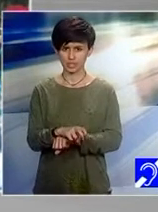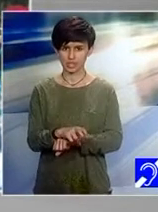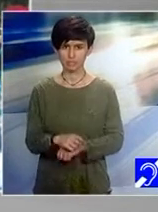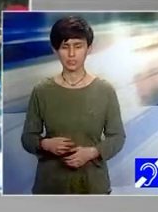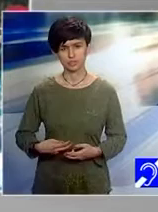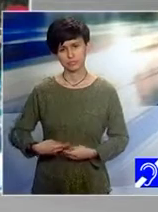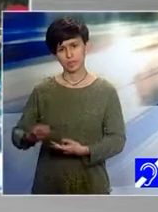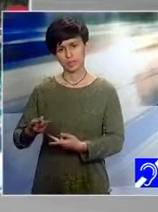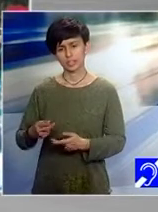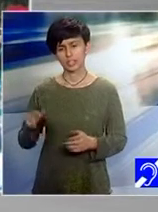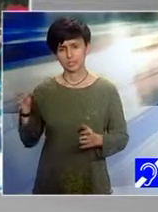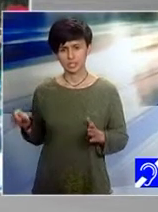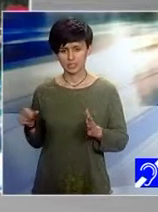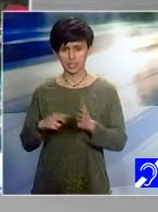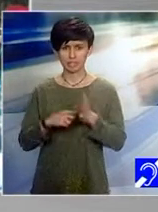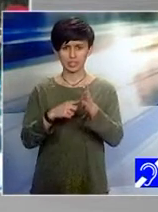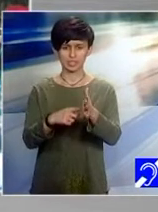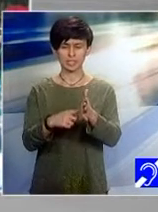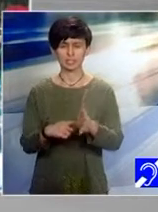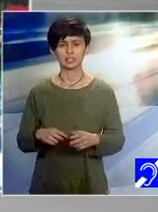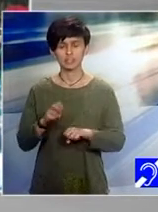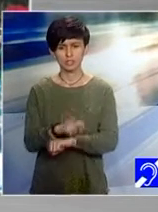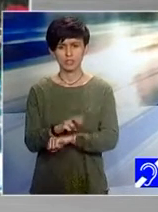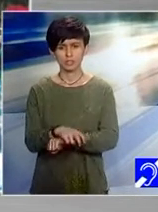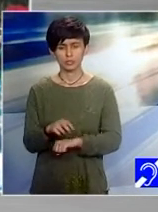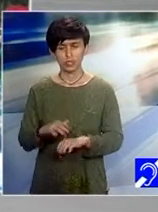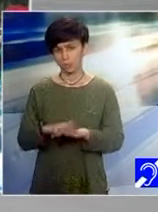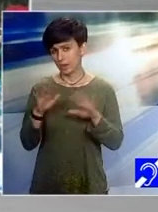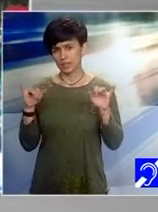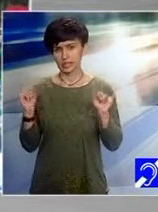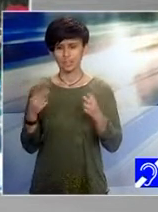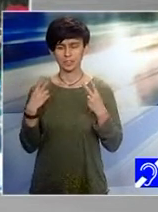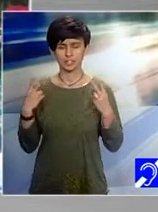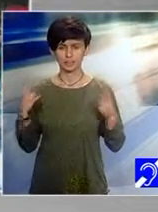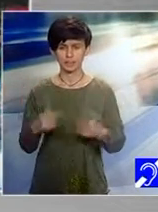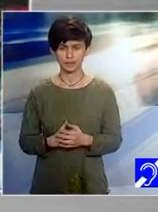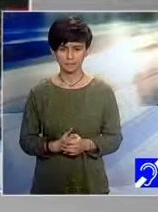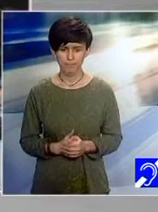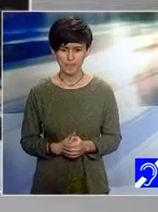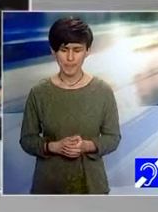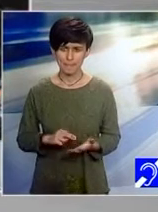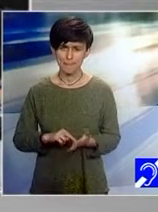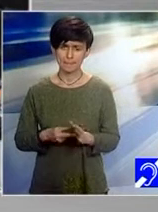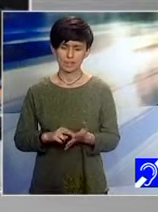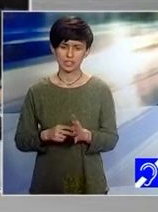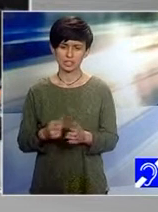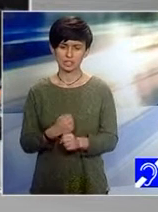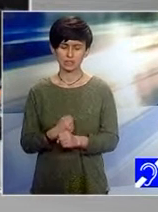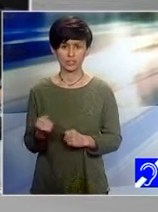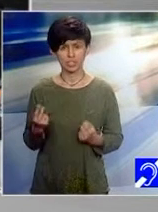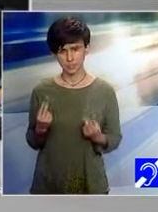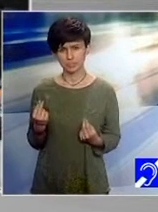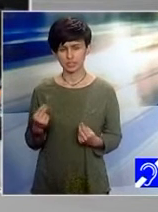trimis reprezentanți să participe la acest mare eveniment al nostru. Și s-a organizat foarte bine și